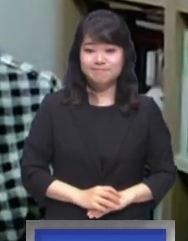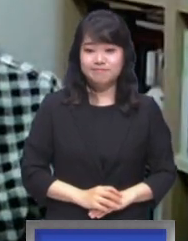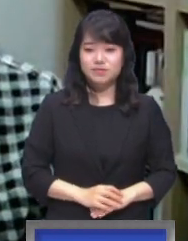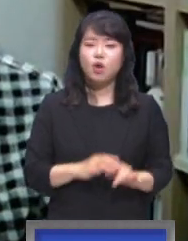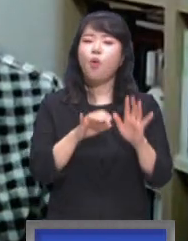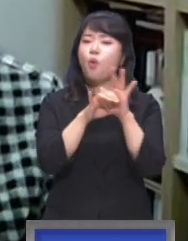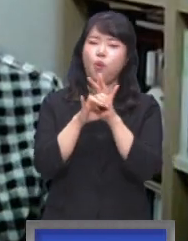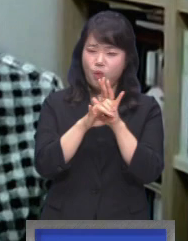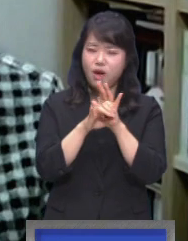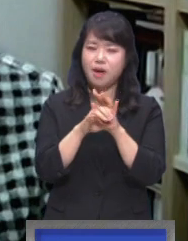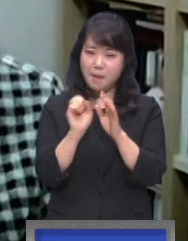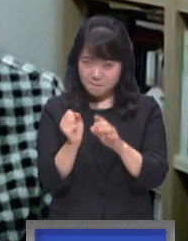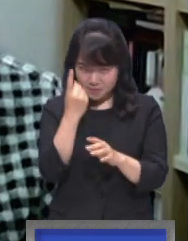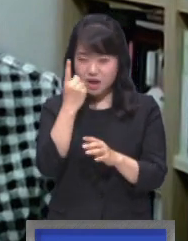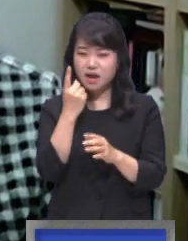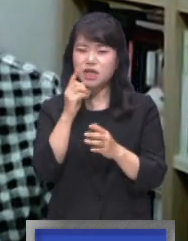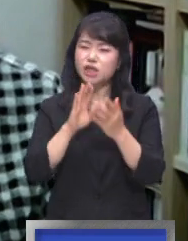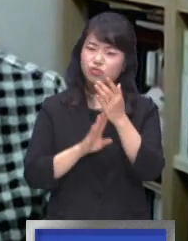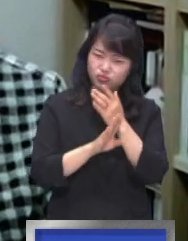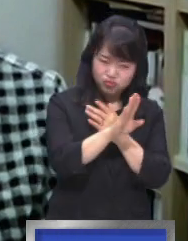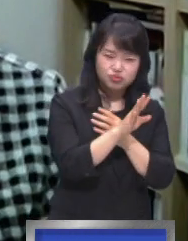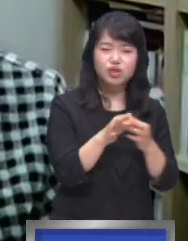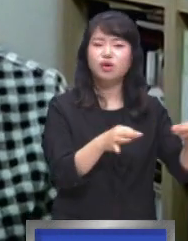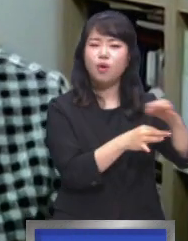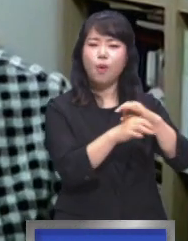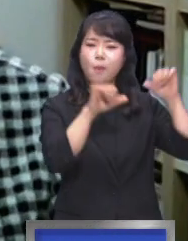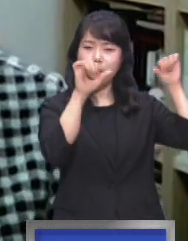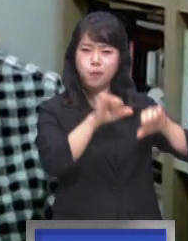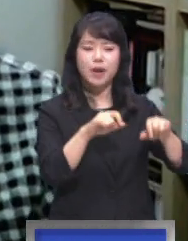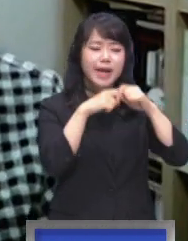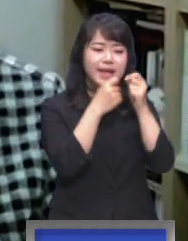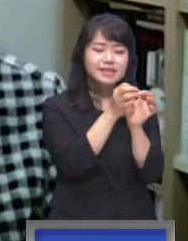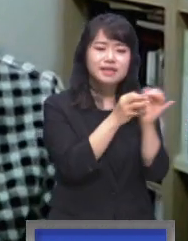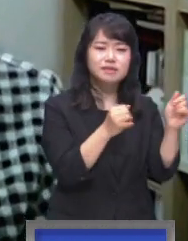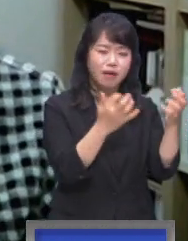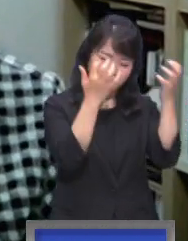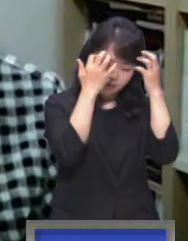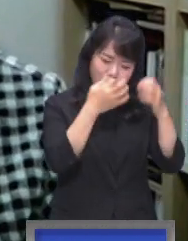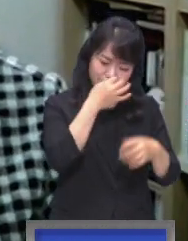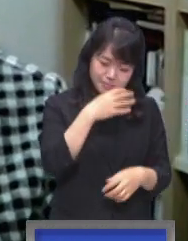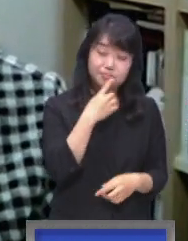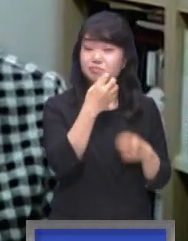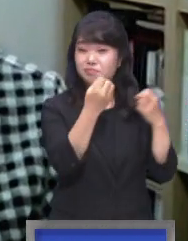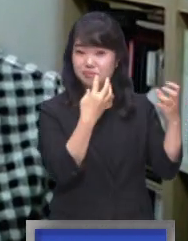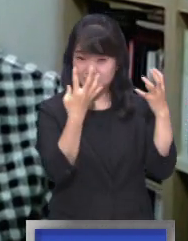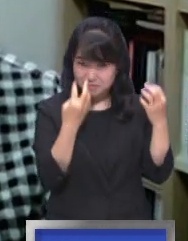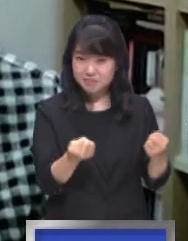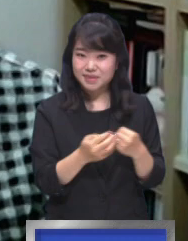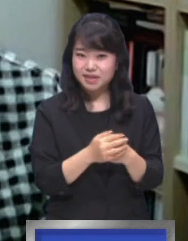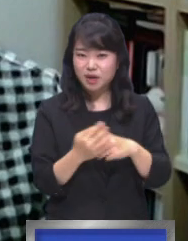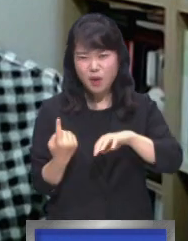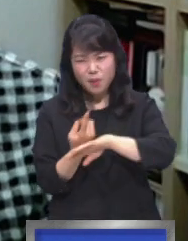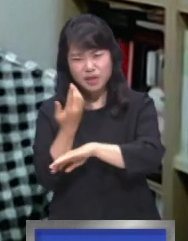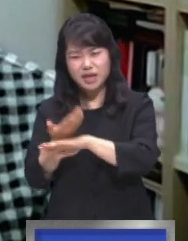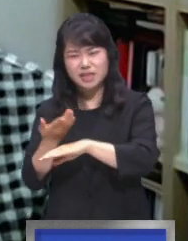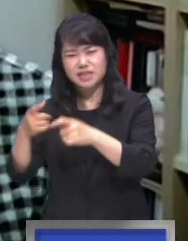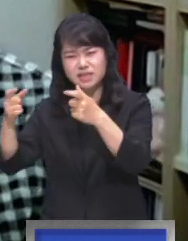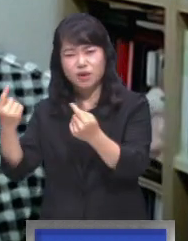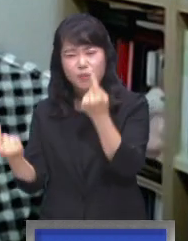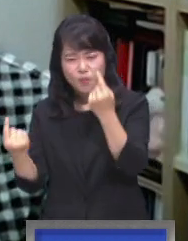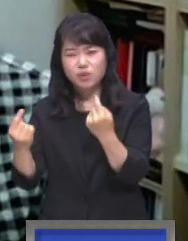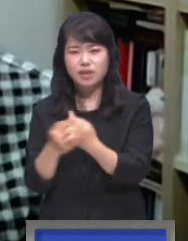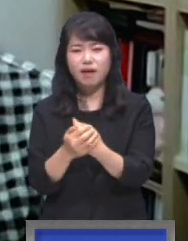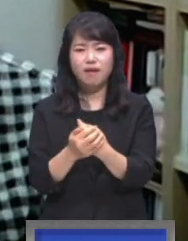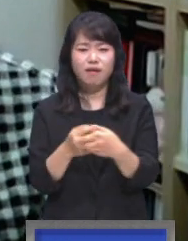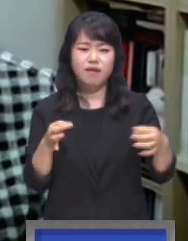사실 코로나19 이후 상인들은 경제가 더 많이 어려워졌다는 이야기들을 참 많이 합니다. 다른 지역보다 특히 지역 경제